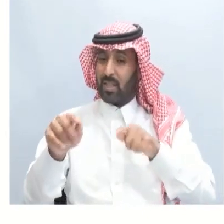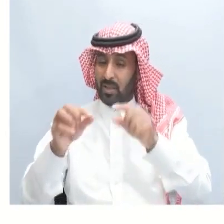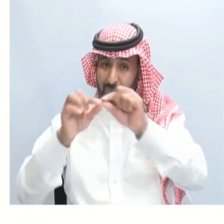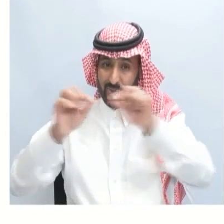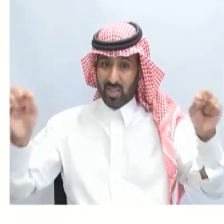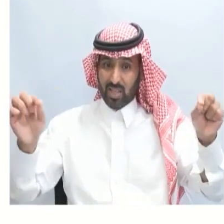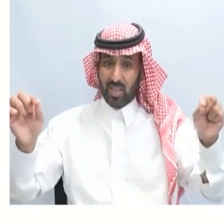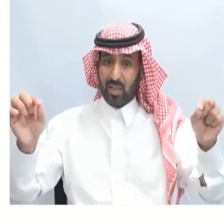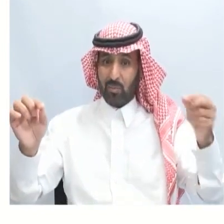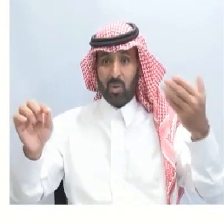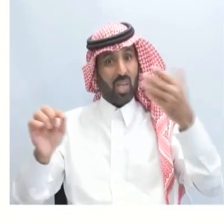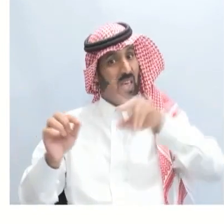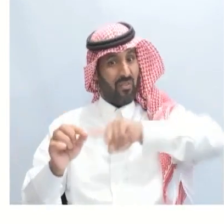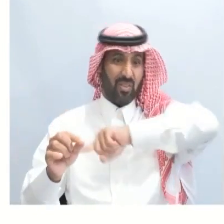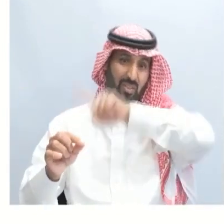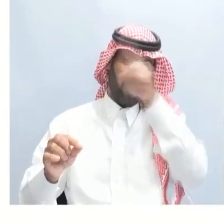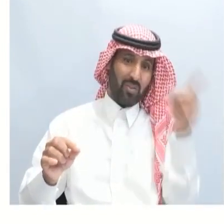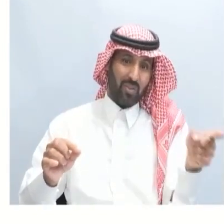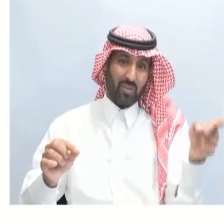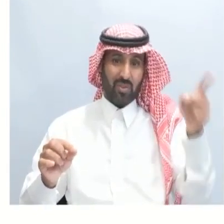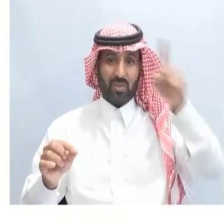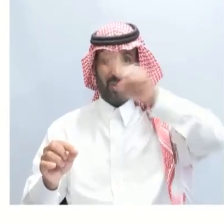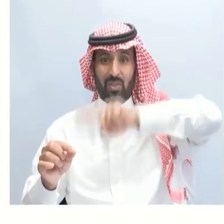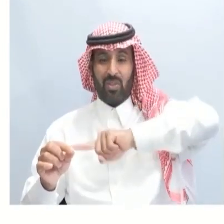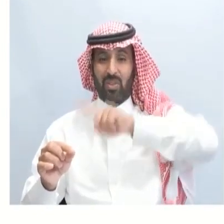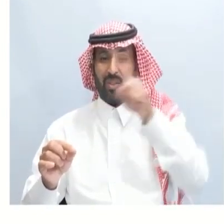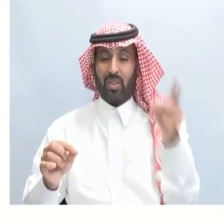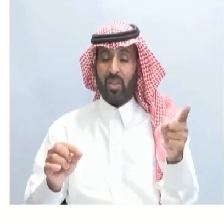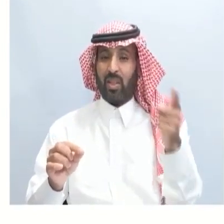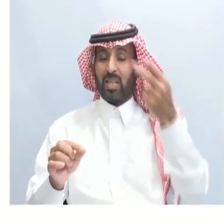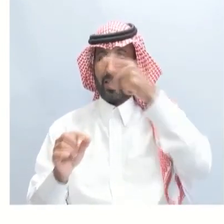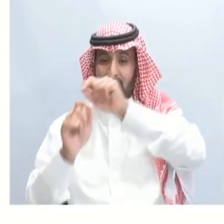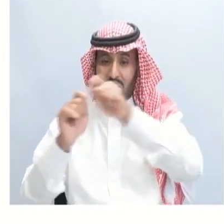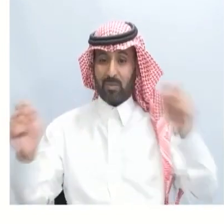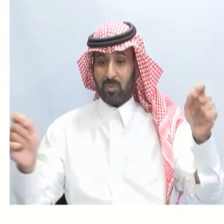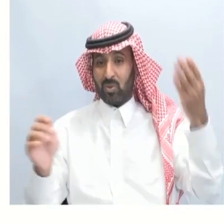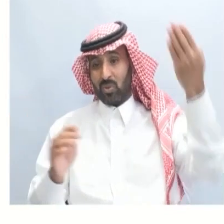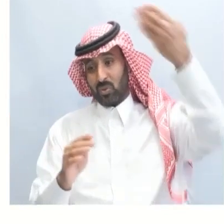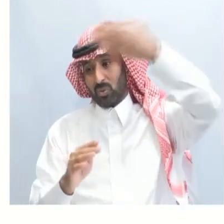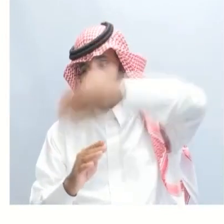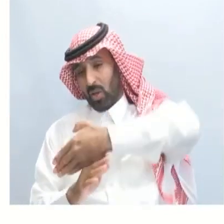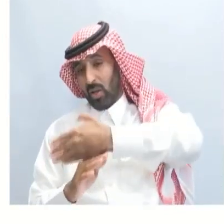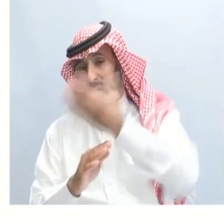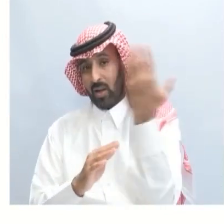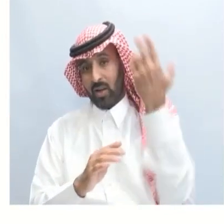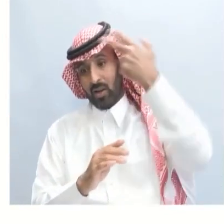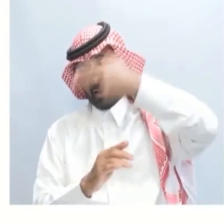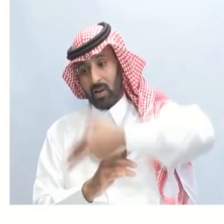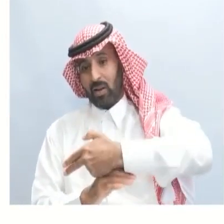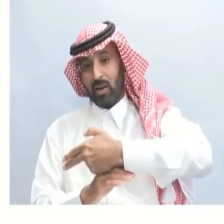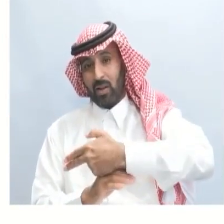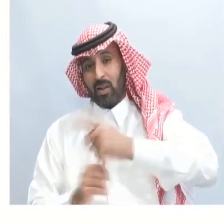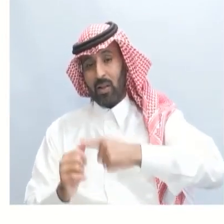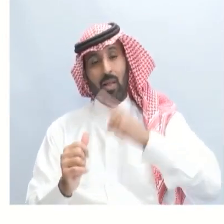المستقيم بدوران لان المسطره لو تركتها حر الحركه لاخذت مسارا دائريا لذلك يقول لك